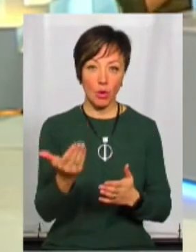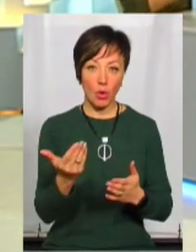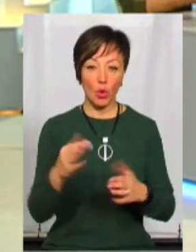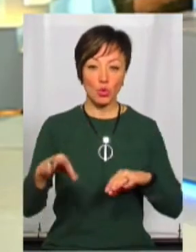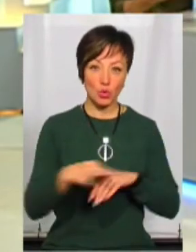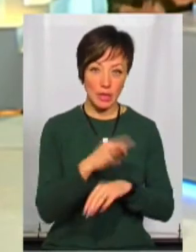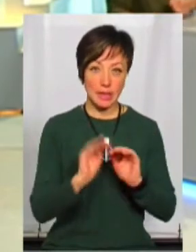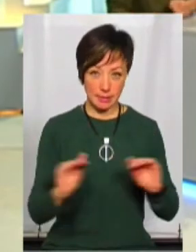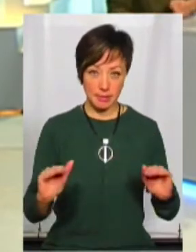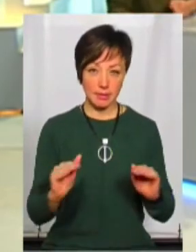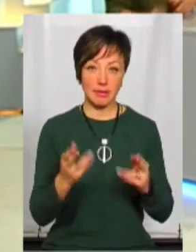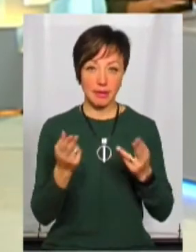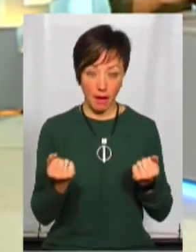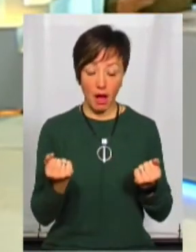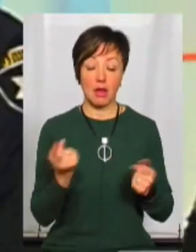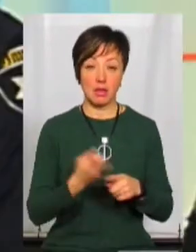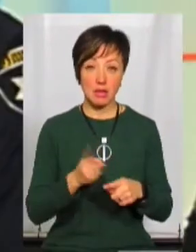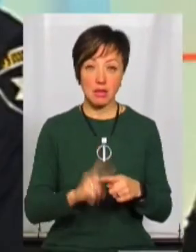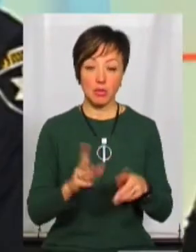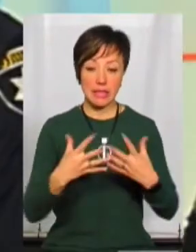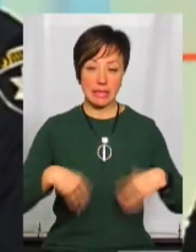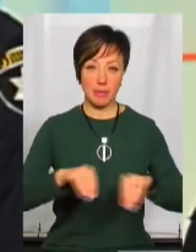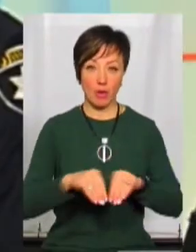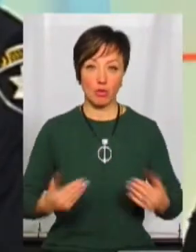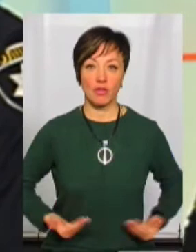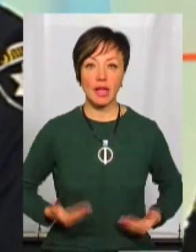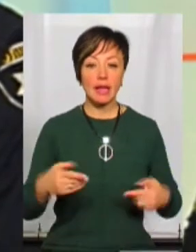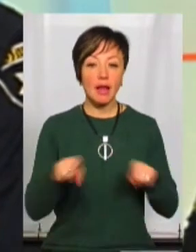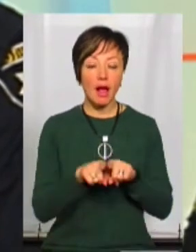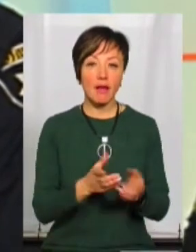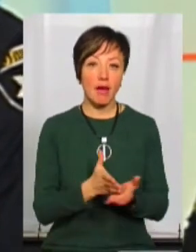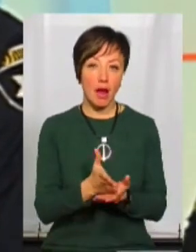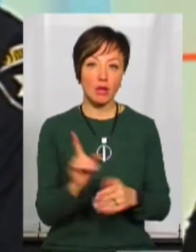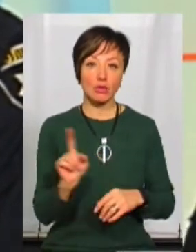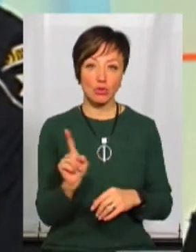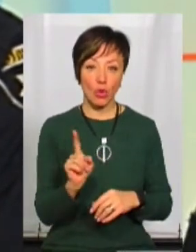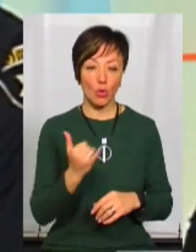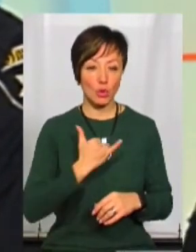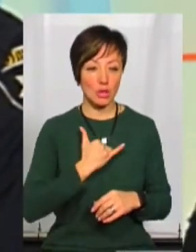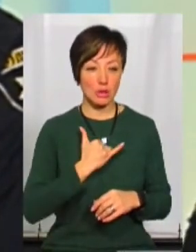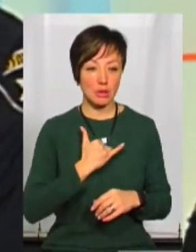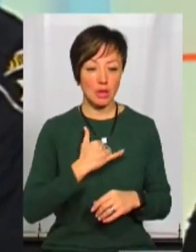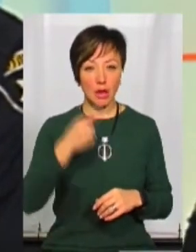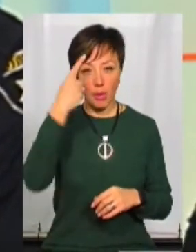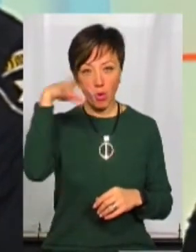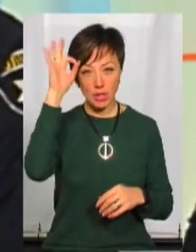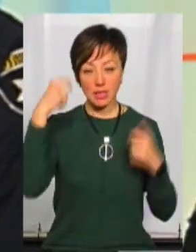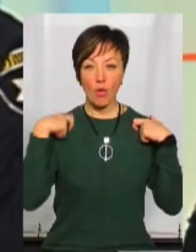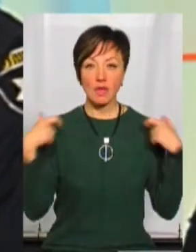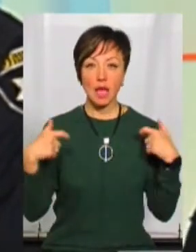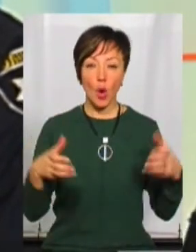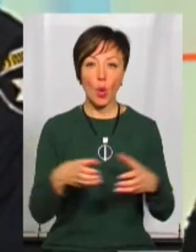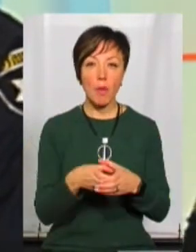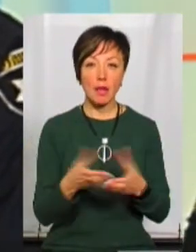його дружини та дітей. Так, це буде, ну, він чином, буде щоб... проживати з сім'єю. Є такі варіанти, що в нас поліцейські офіцери